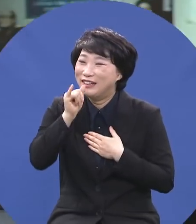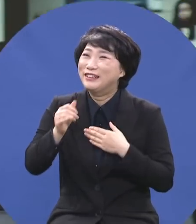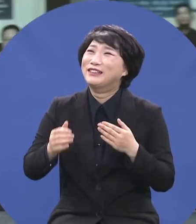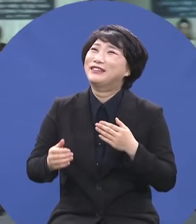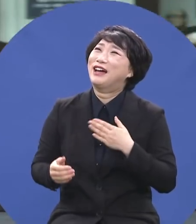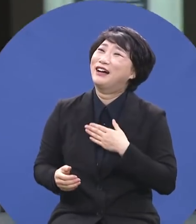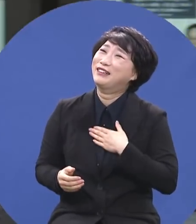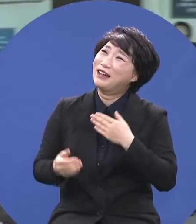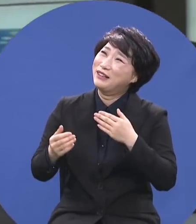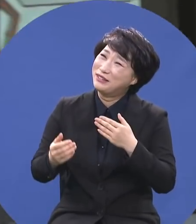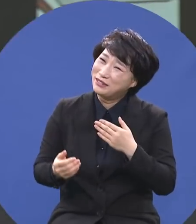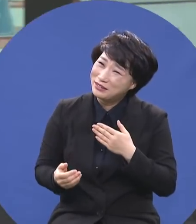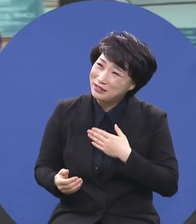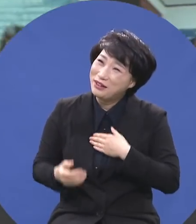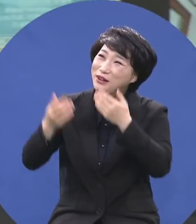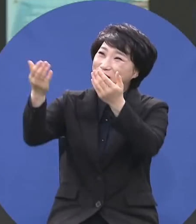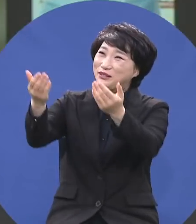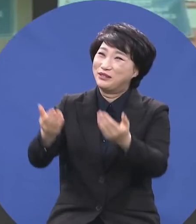내게도